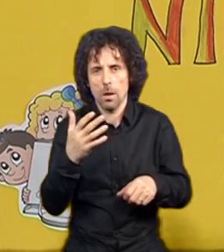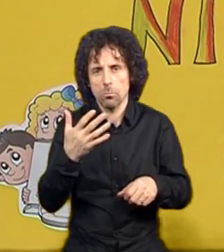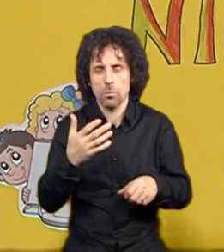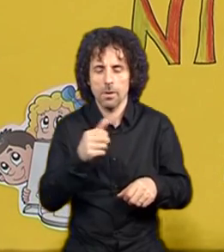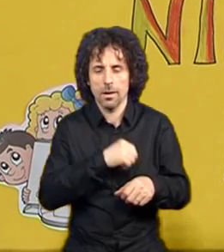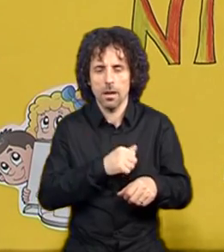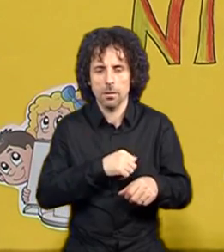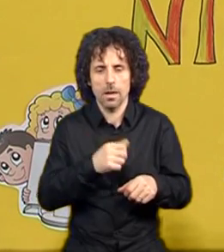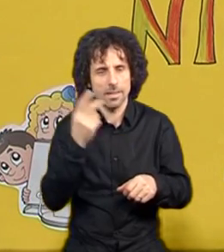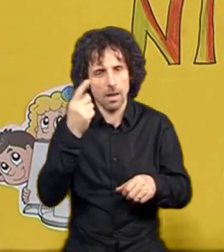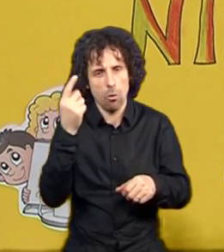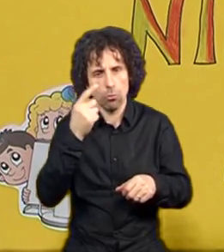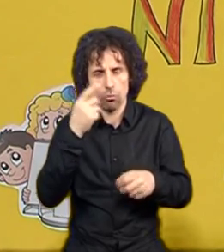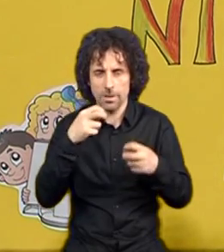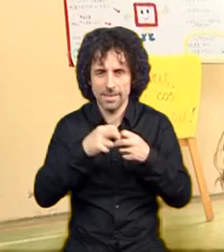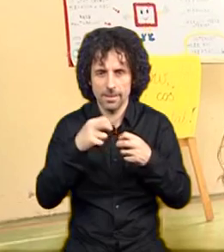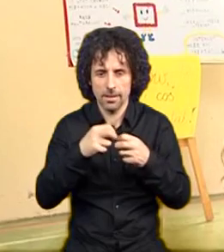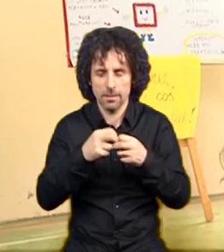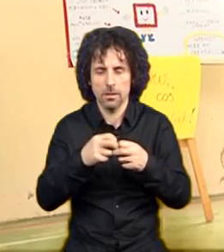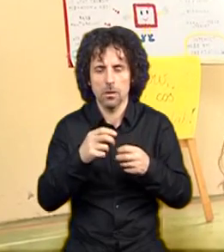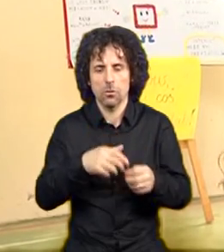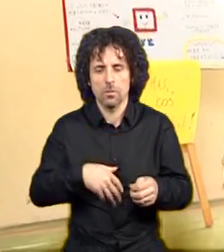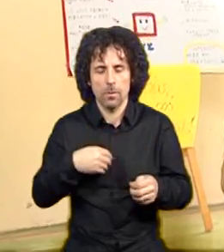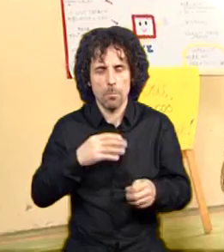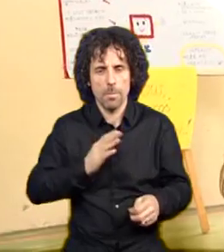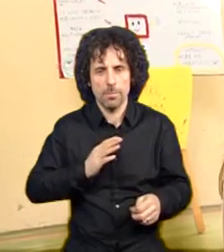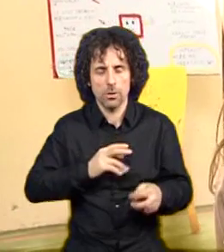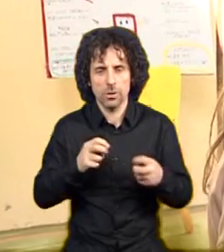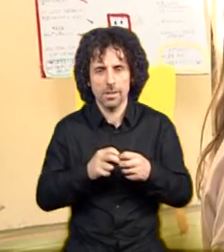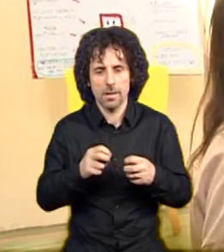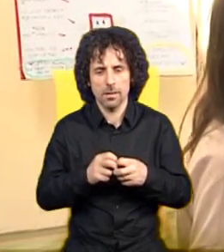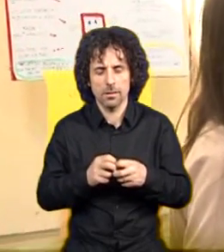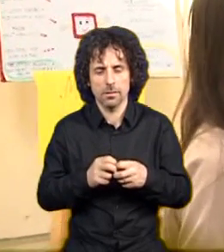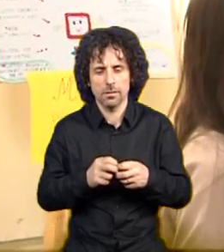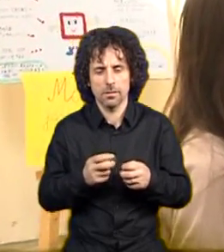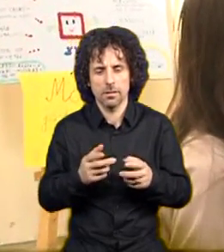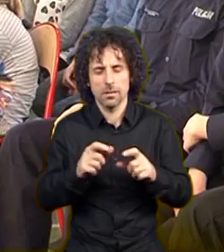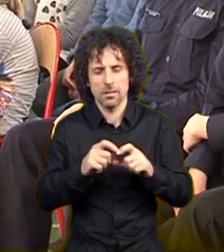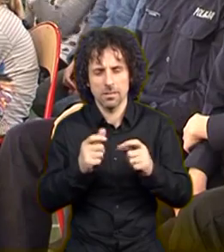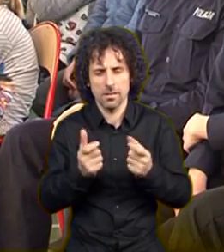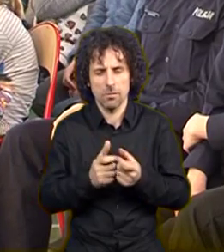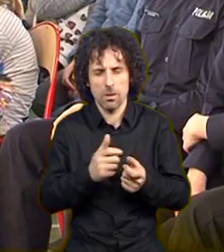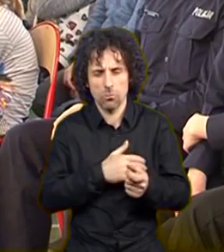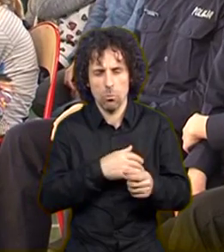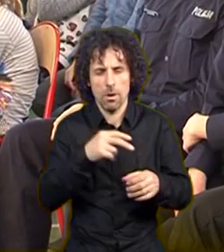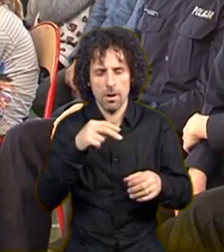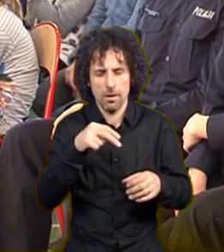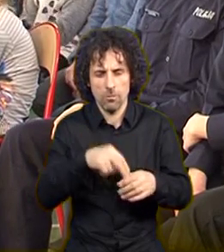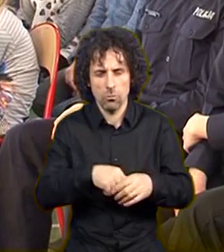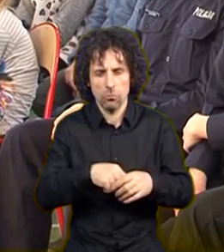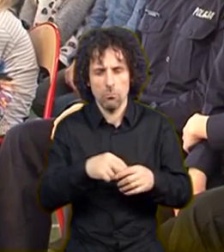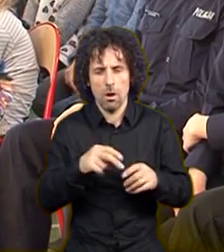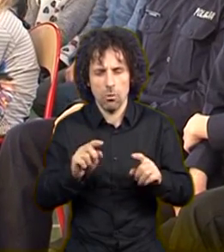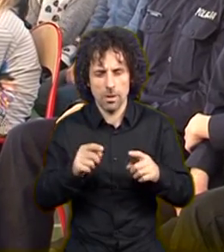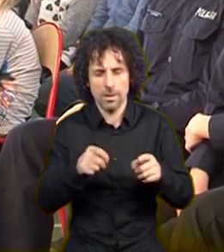jest duża, bo dużo się na ten temat mówi. Dziś szczególnie w święto bezpiecznego internetu. Cała szkoła tak naprawdę włączyła się do